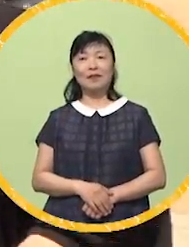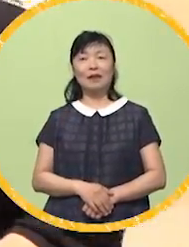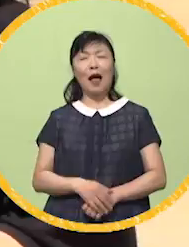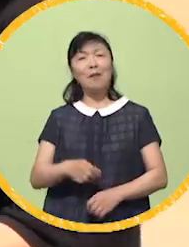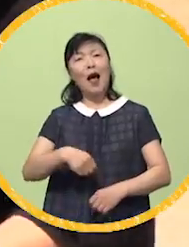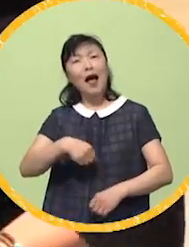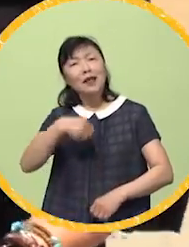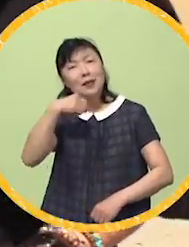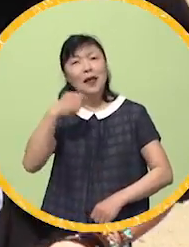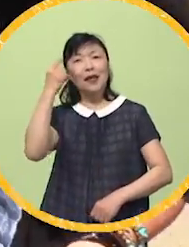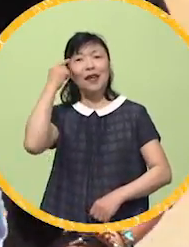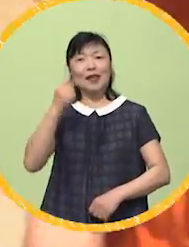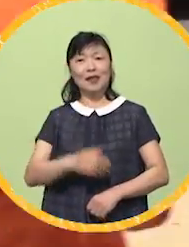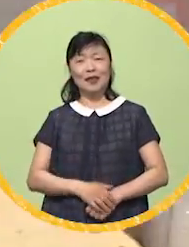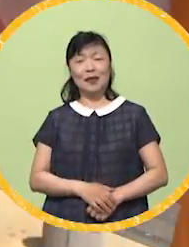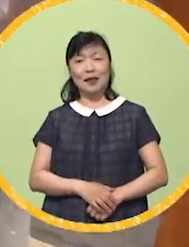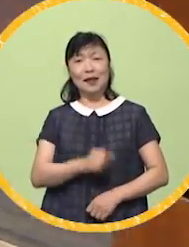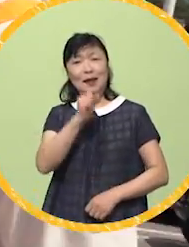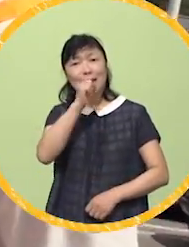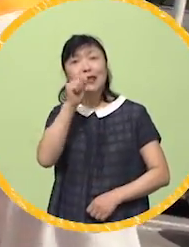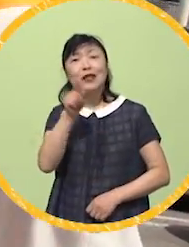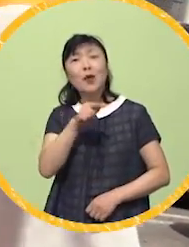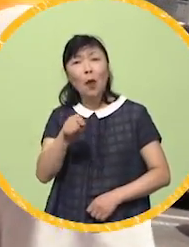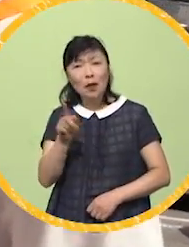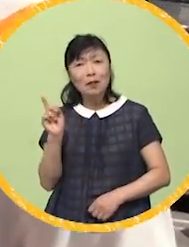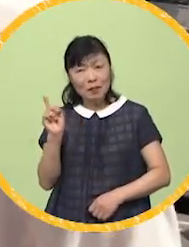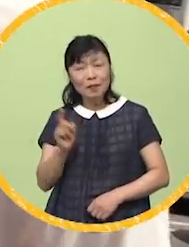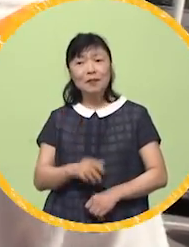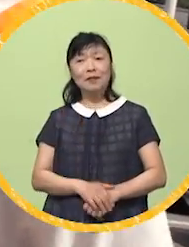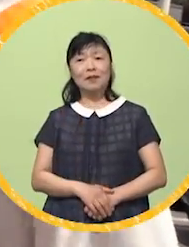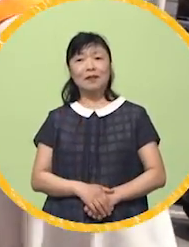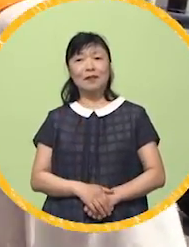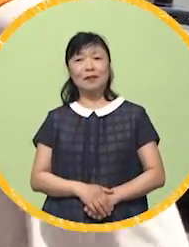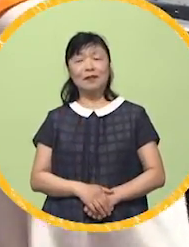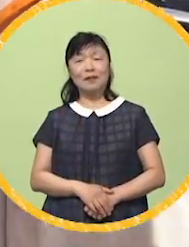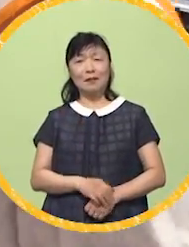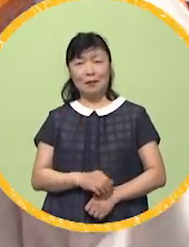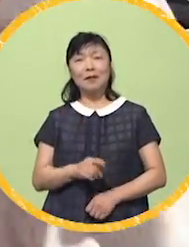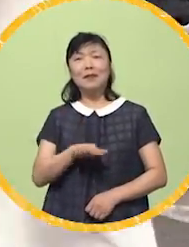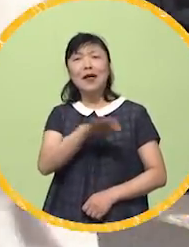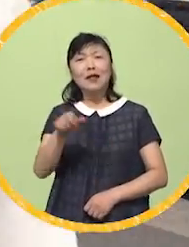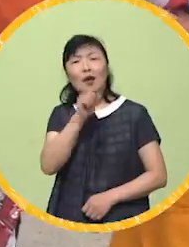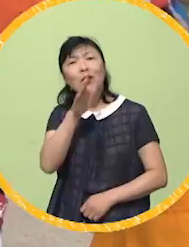。 いいやつっぽいよね。よろしく頼むよ。気に入っちゃったからさ、俺。